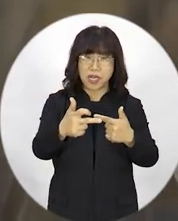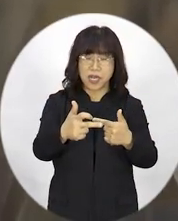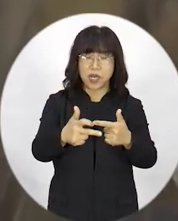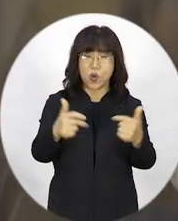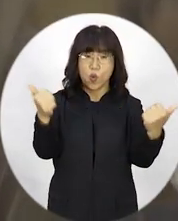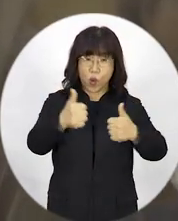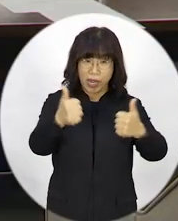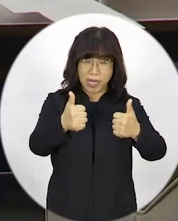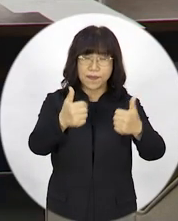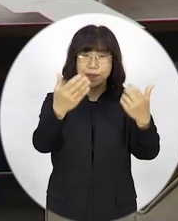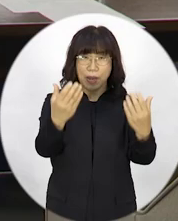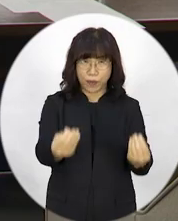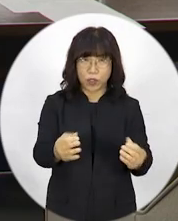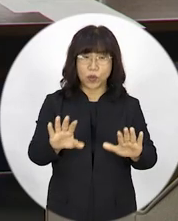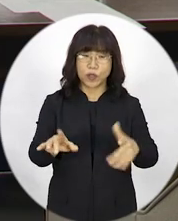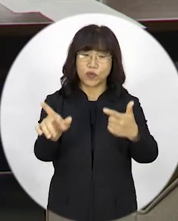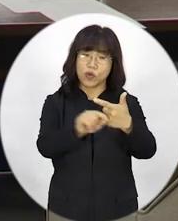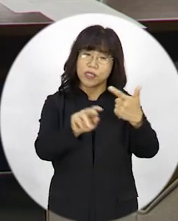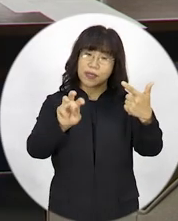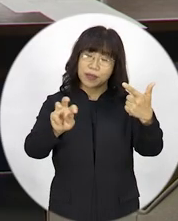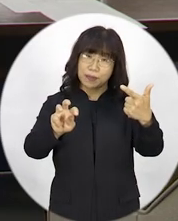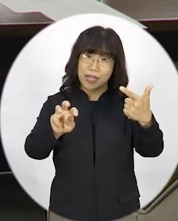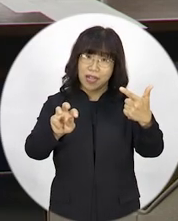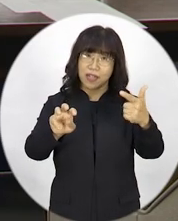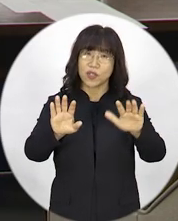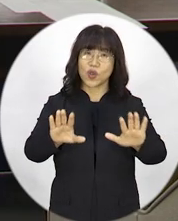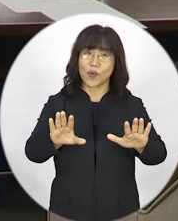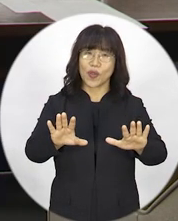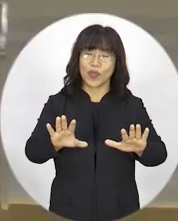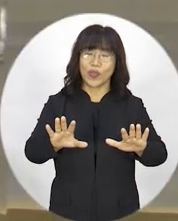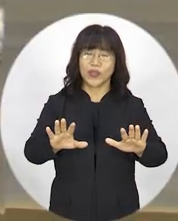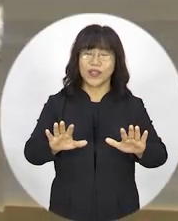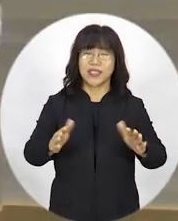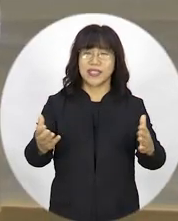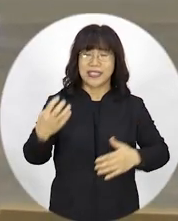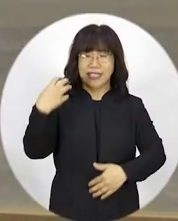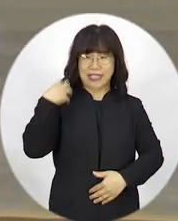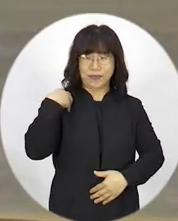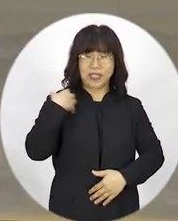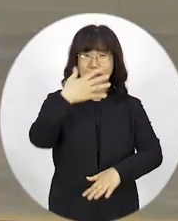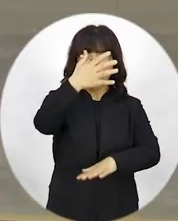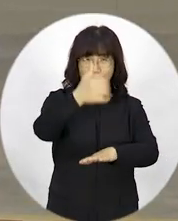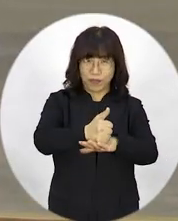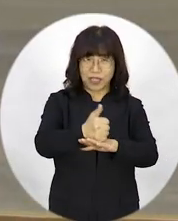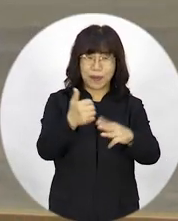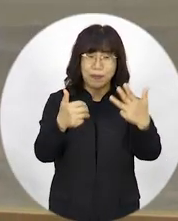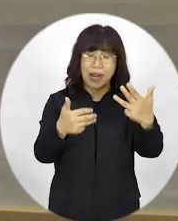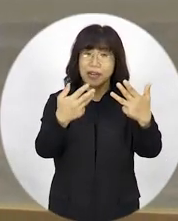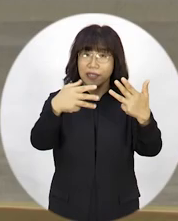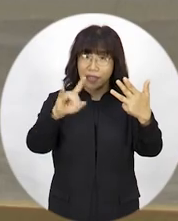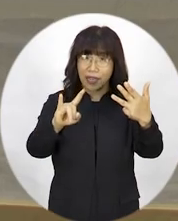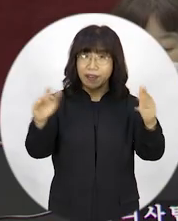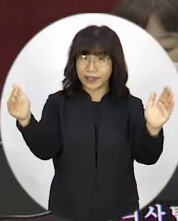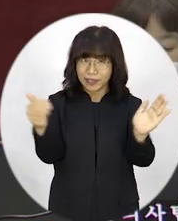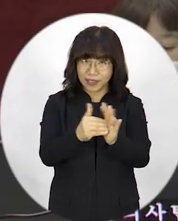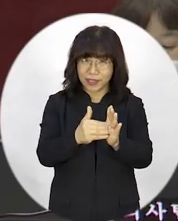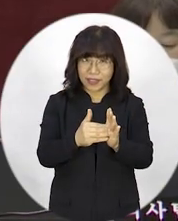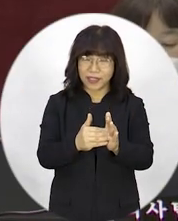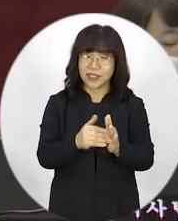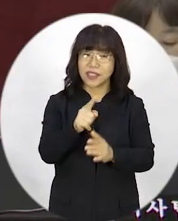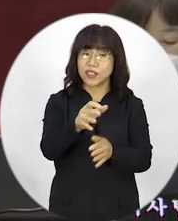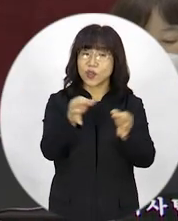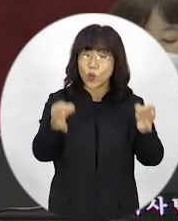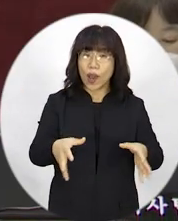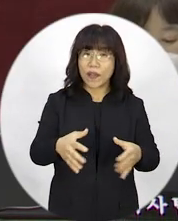본회의로 마무리됐습니다. 오는 6월 30일부로 임기가 마무리되는 제8대 서울특별시 강서구의회는 그동안